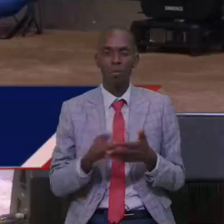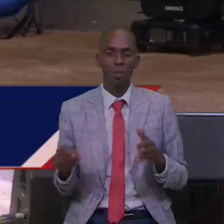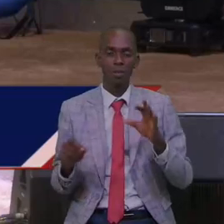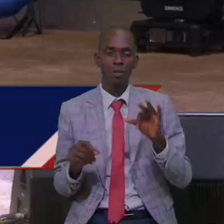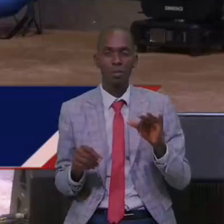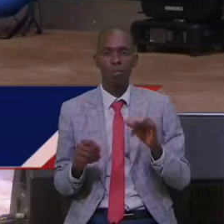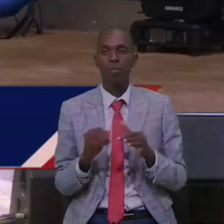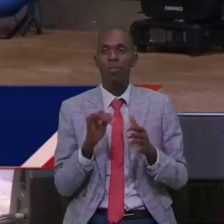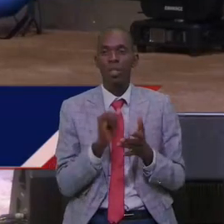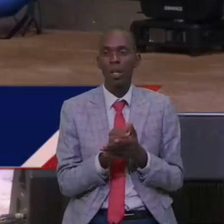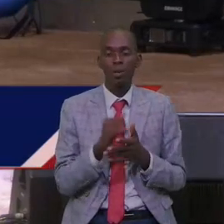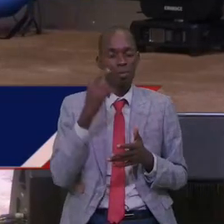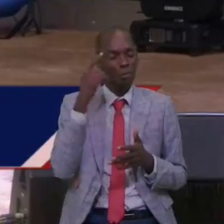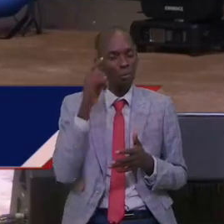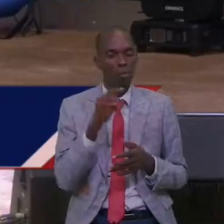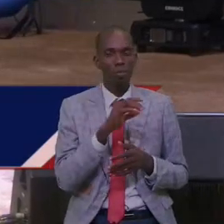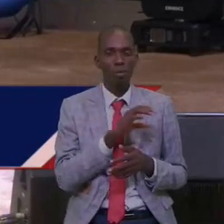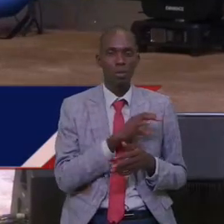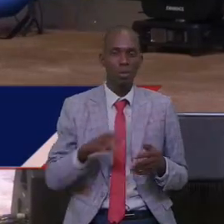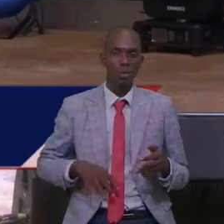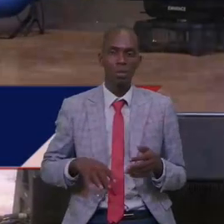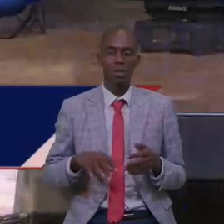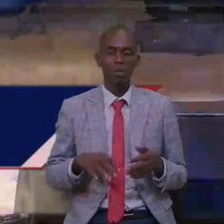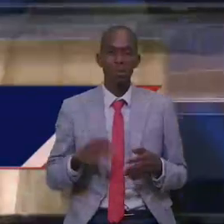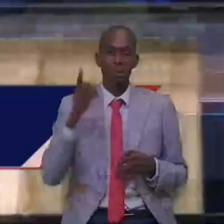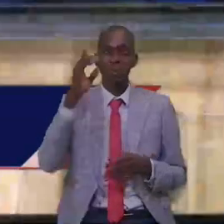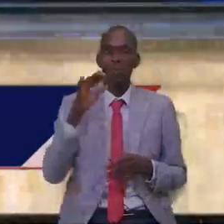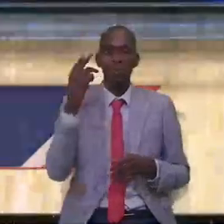Christ, réconciliant le monde avec lui-même